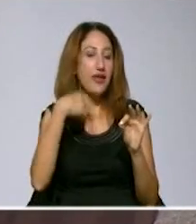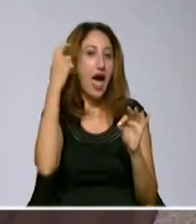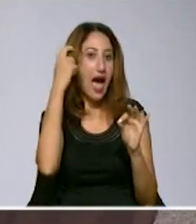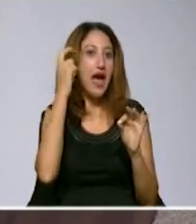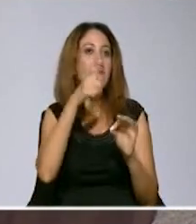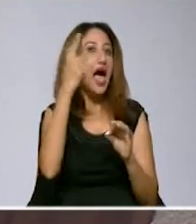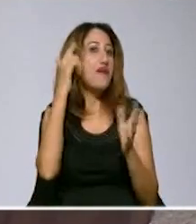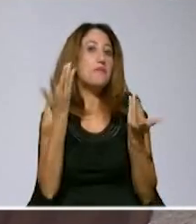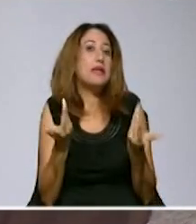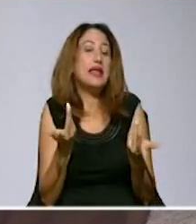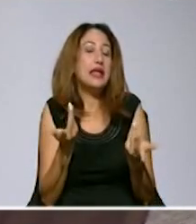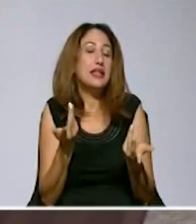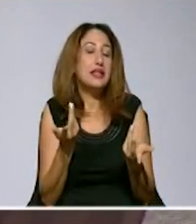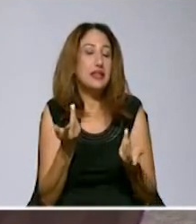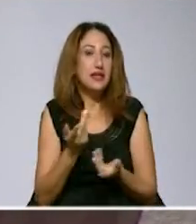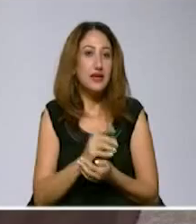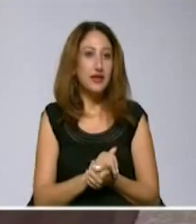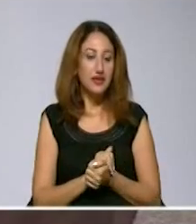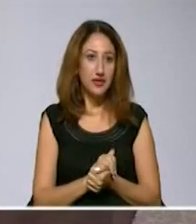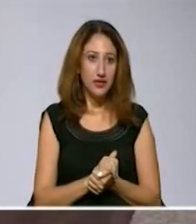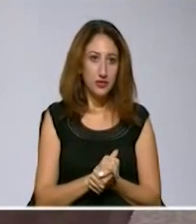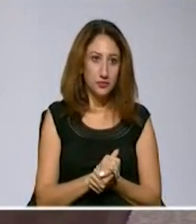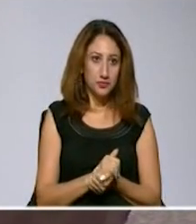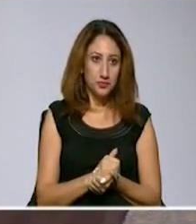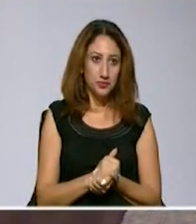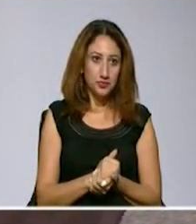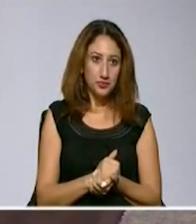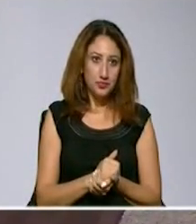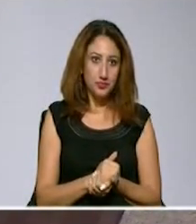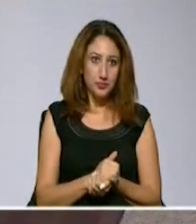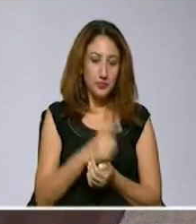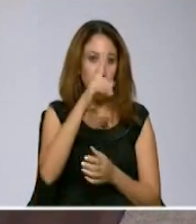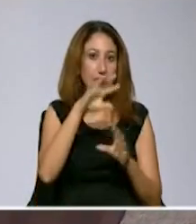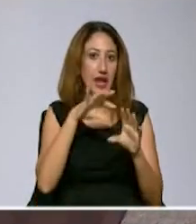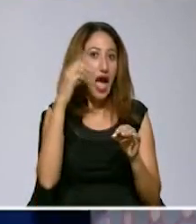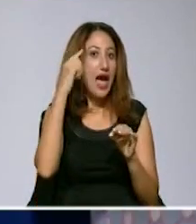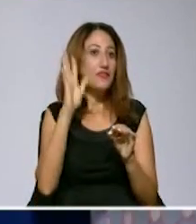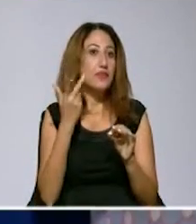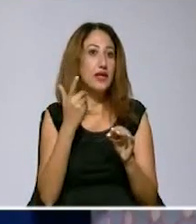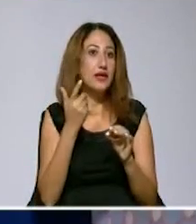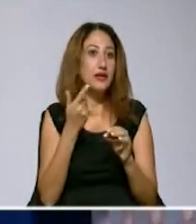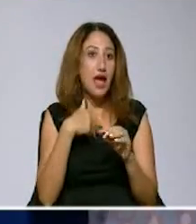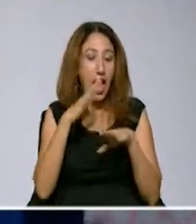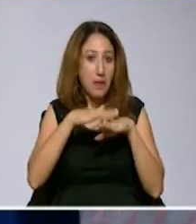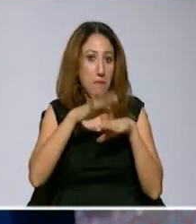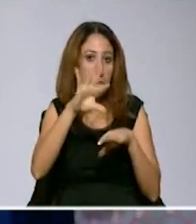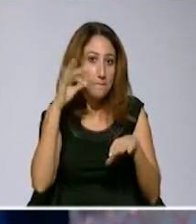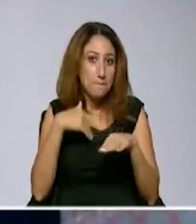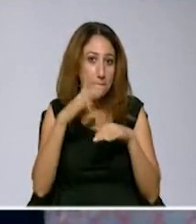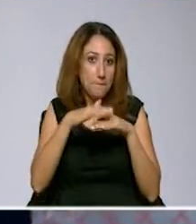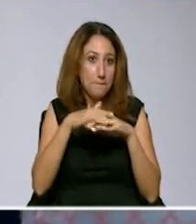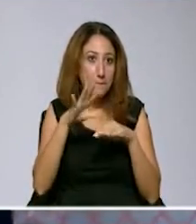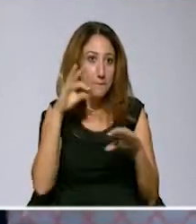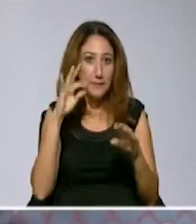مش عارفك يعني. خلينا نشوف. شوفنا إيه؟ البنك اللي حضرتك مش مش, مش كان كارت ده مش ده كان عاكي بايدك؟ لا كان في ايدي. طب ايه اللي جابه